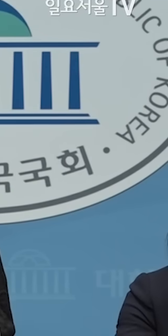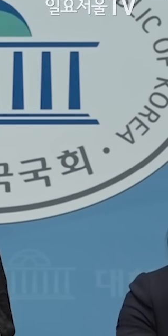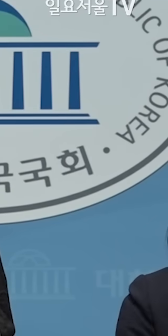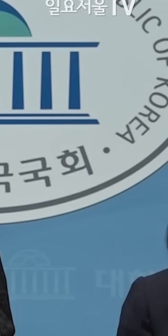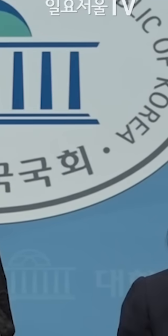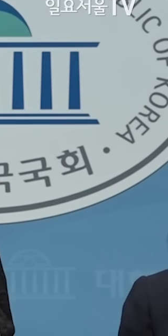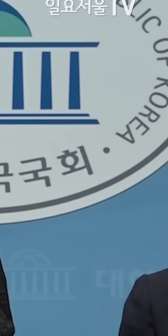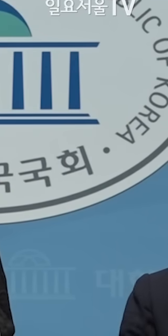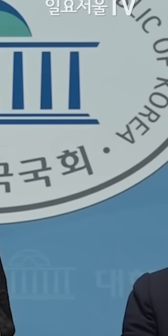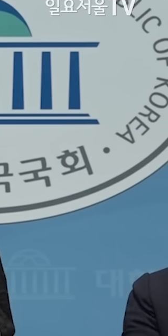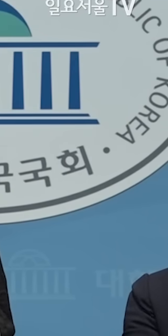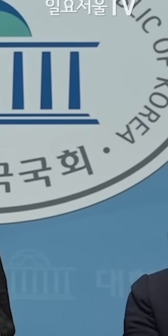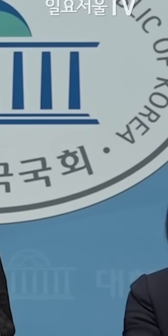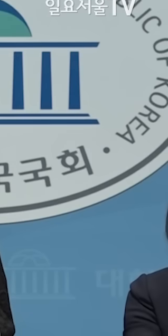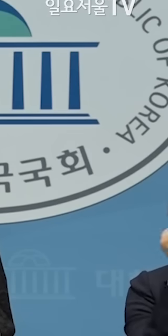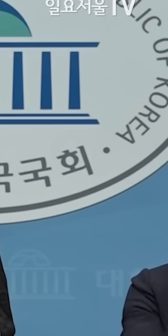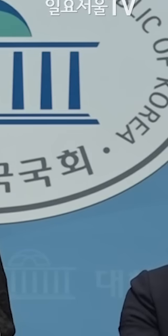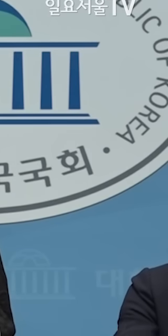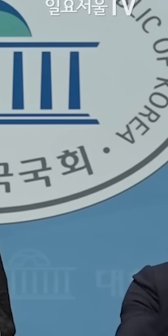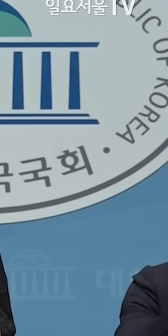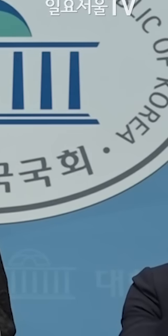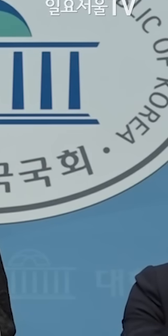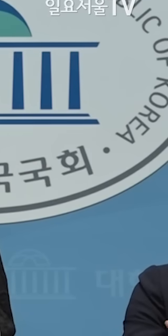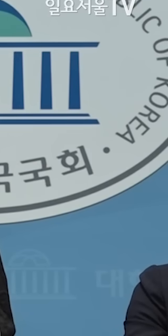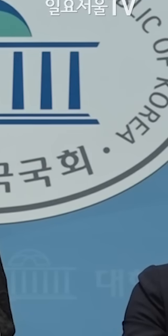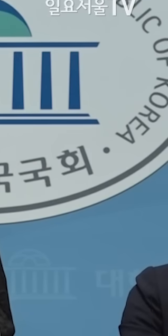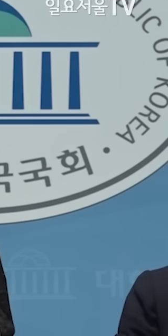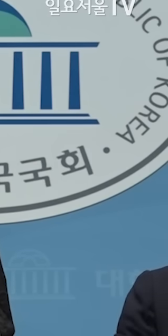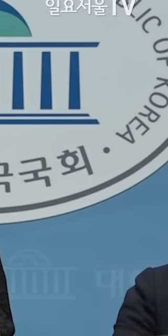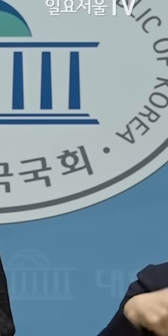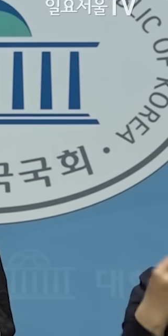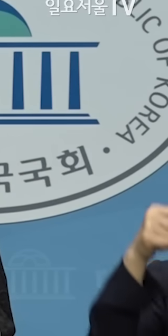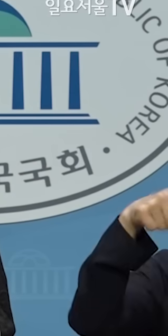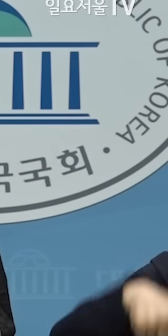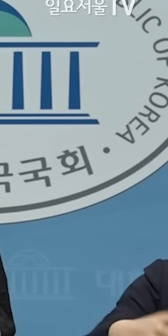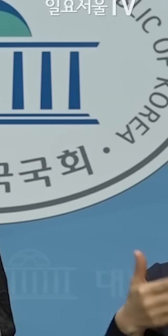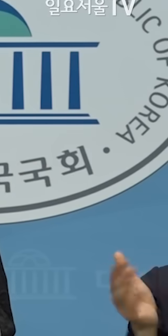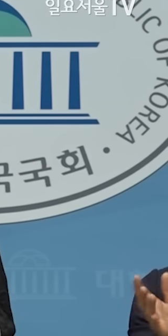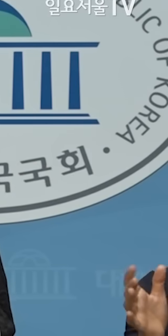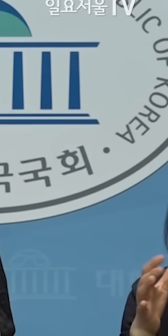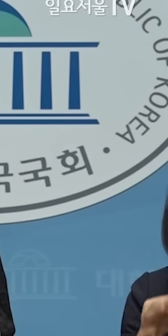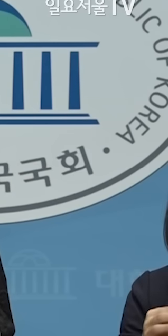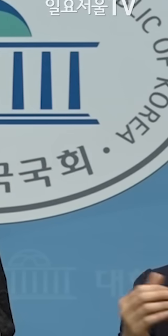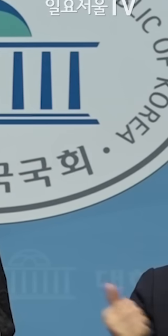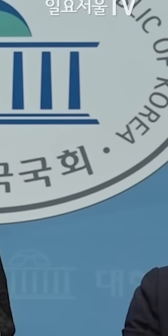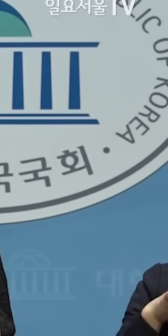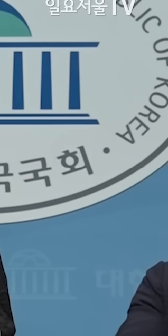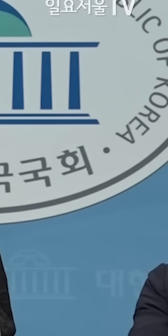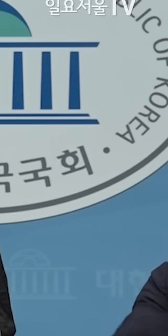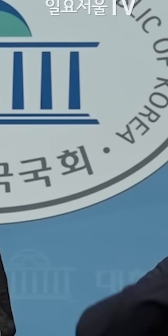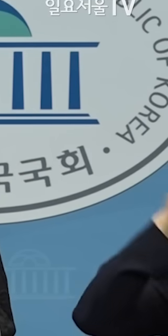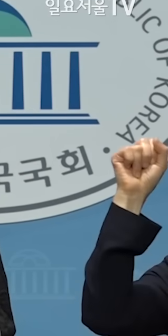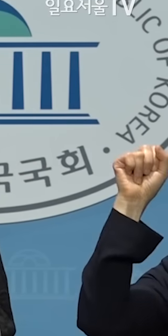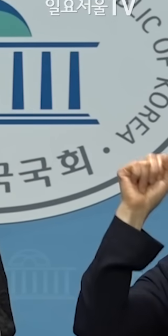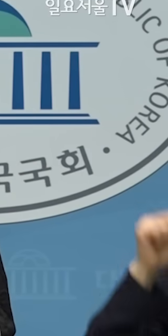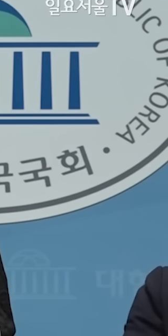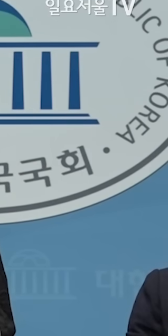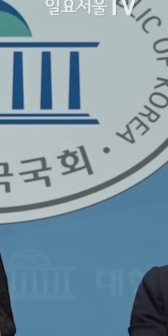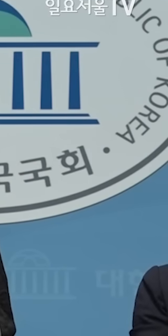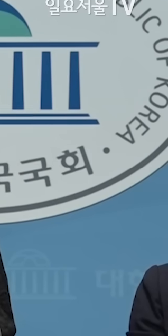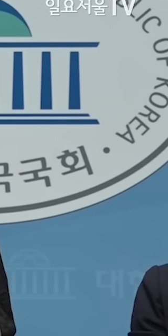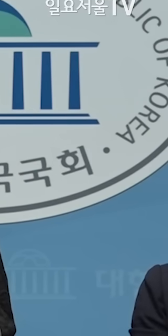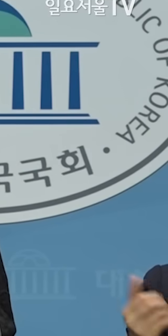차악을 뽑는 겁니다 내로남불로 된 정당 정당의 인사들이 국회에 진출하고 면제부를 받은